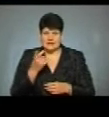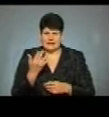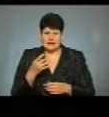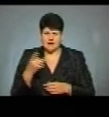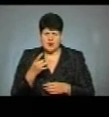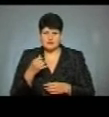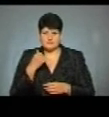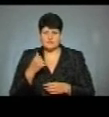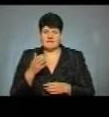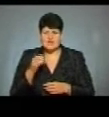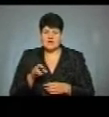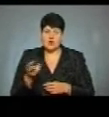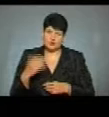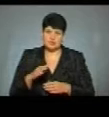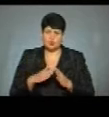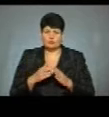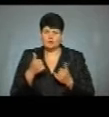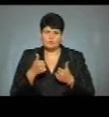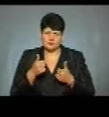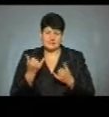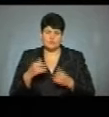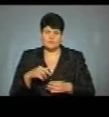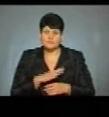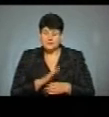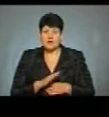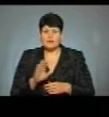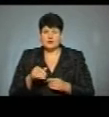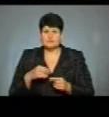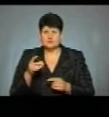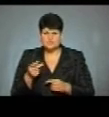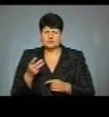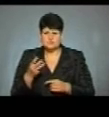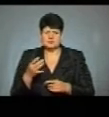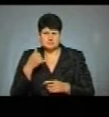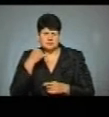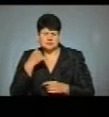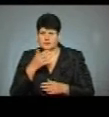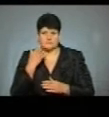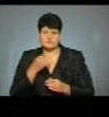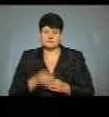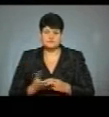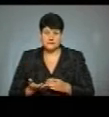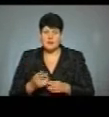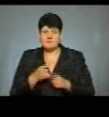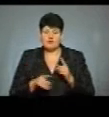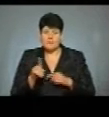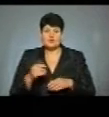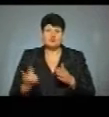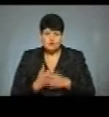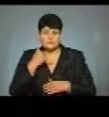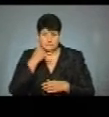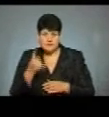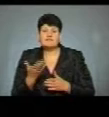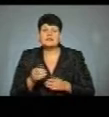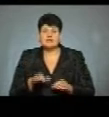кілька разів і казала, Вітя, ходи додому. Він каже, добре, я зараз вже йду. Я потім дзвоню раз, другий, третій, він не відповідає. відповідає. Потім половину першої я знову до нього додзвонилась.